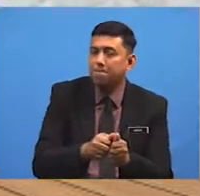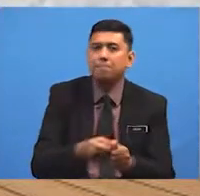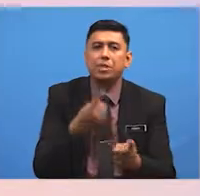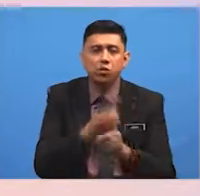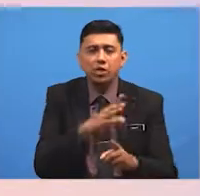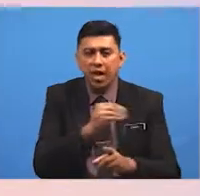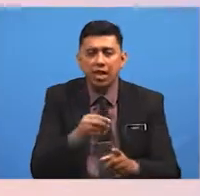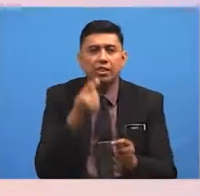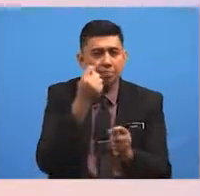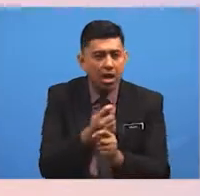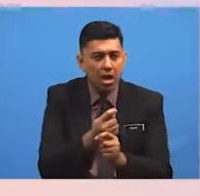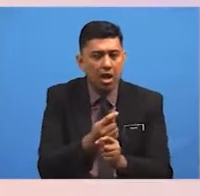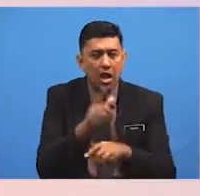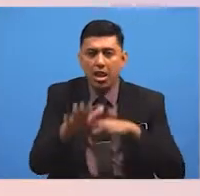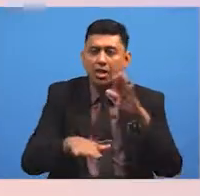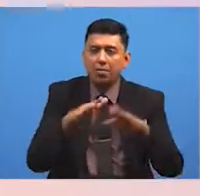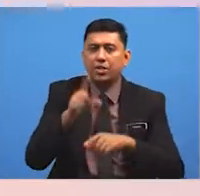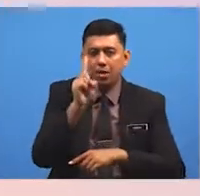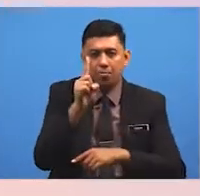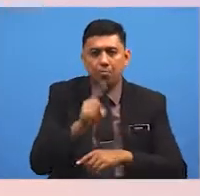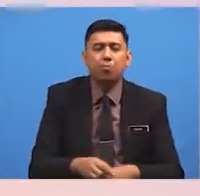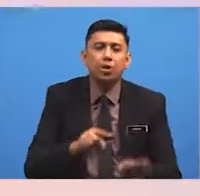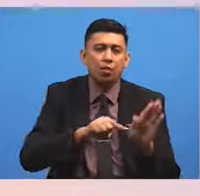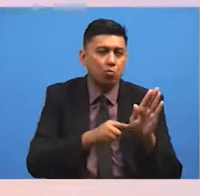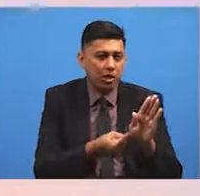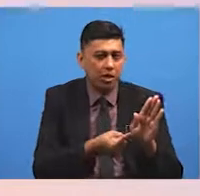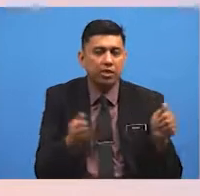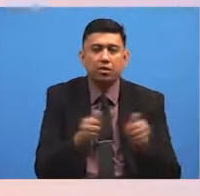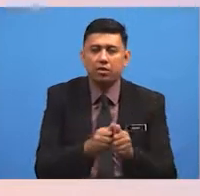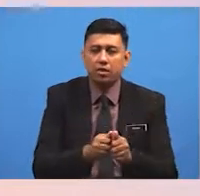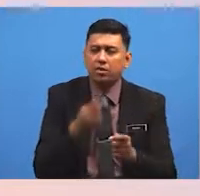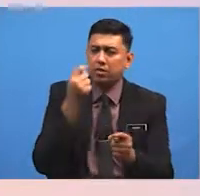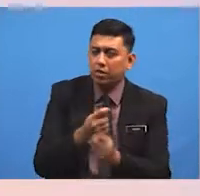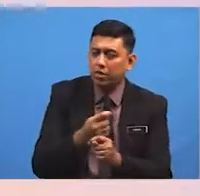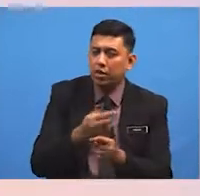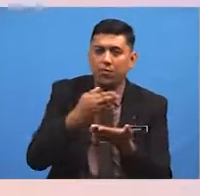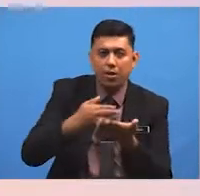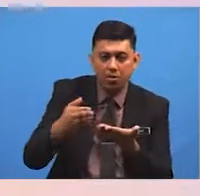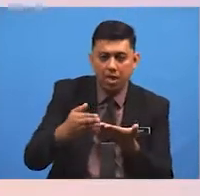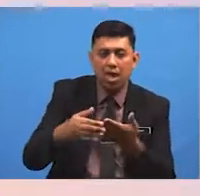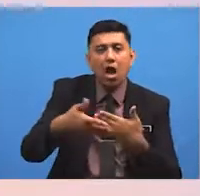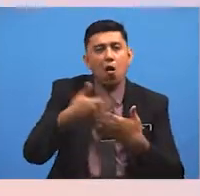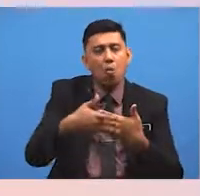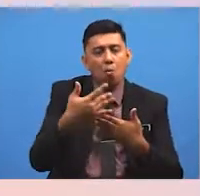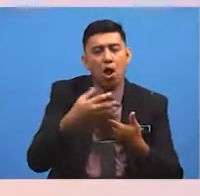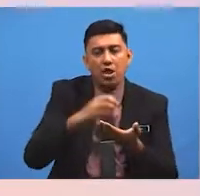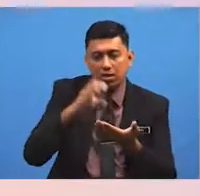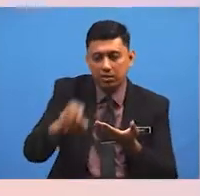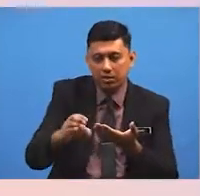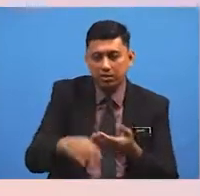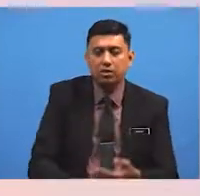blazer panjang langkah pertama mulakan dengan Tentukan Baki awal tunai yaitu